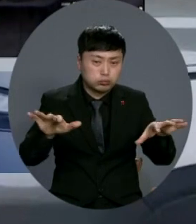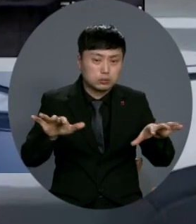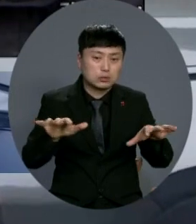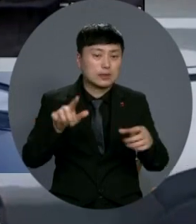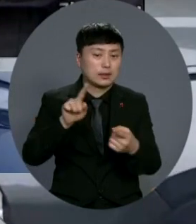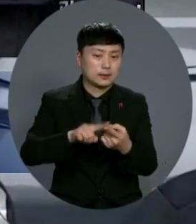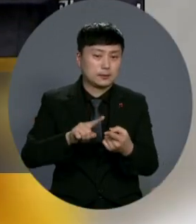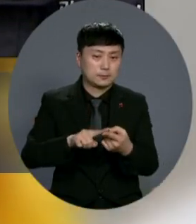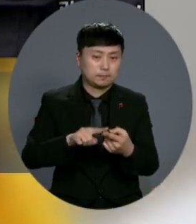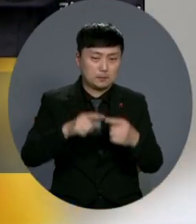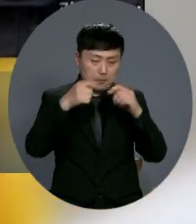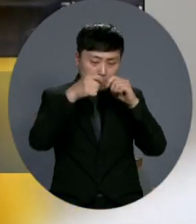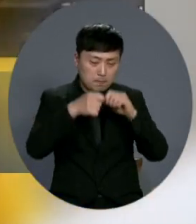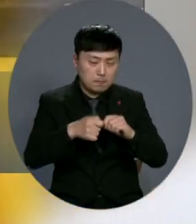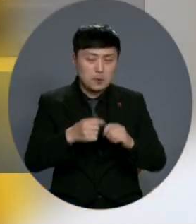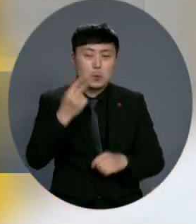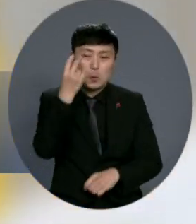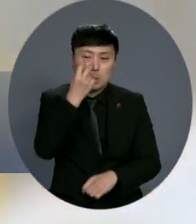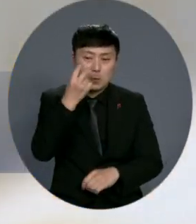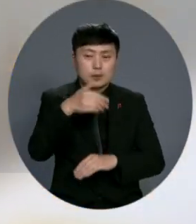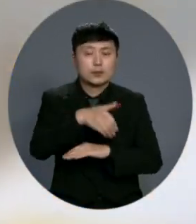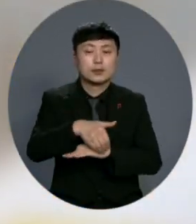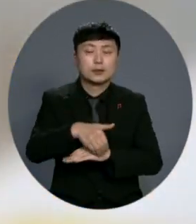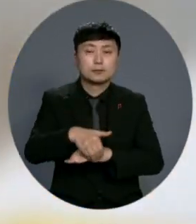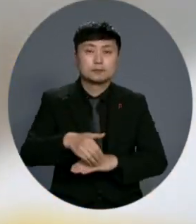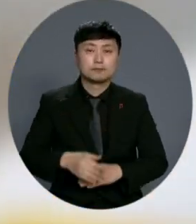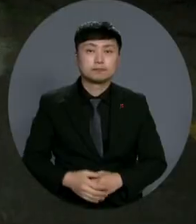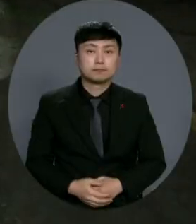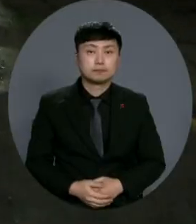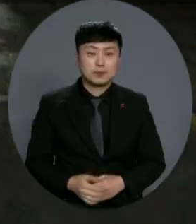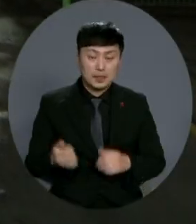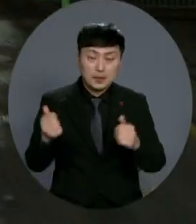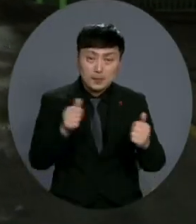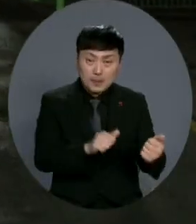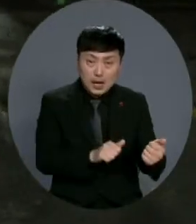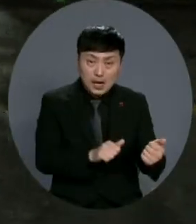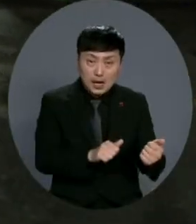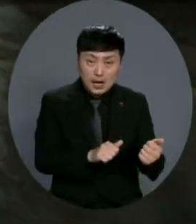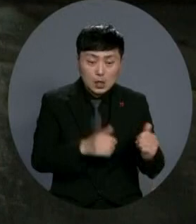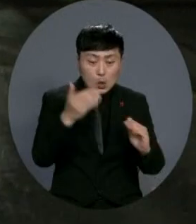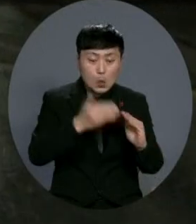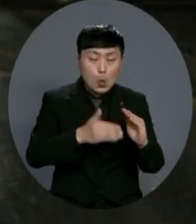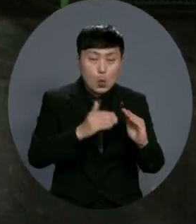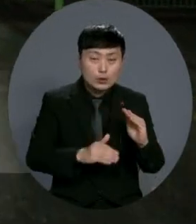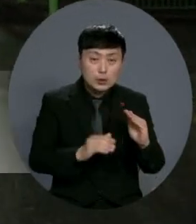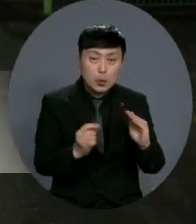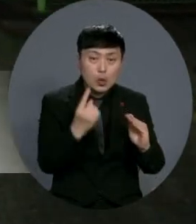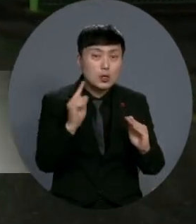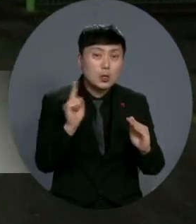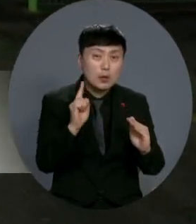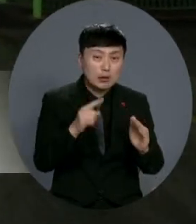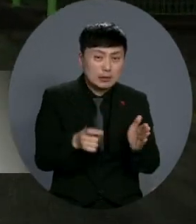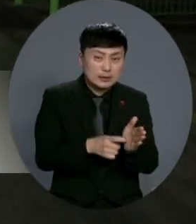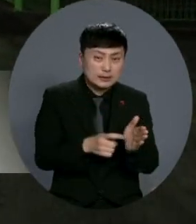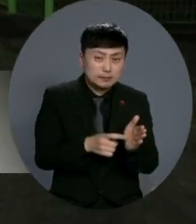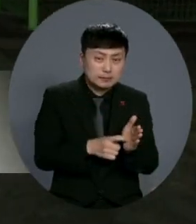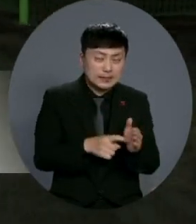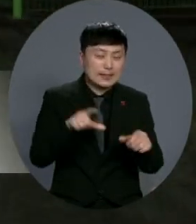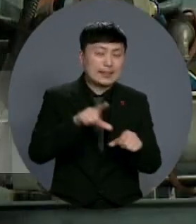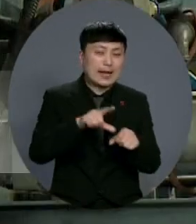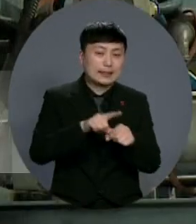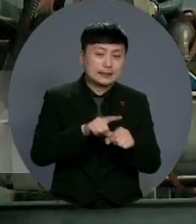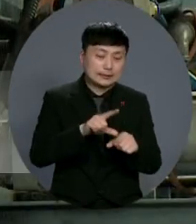대해서 구체적으로 감식할 예정입니다. 숨진 노동자의 공식 사인은 급성 아르신 가스